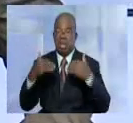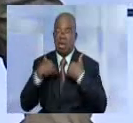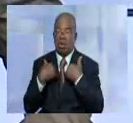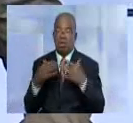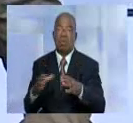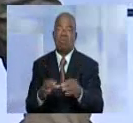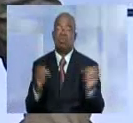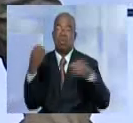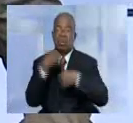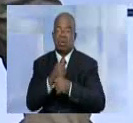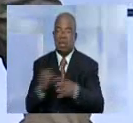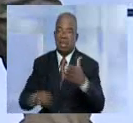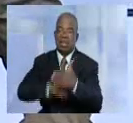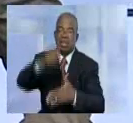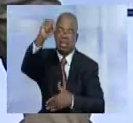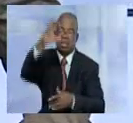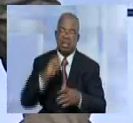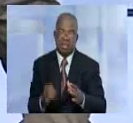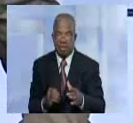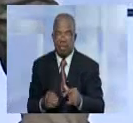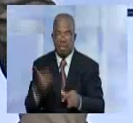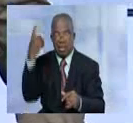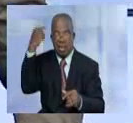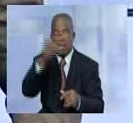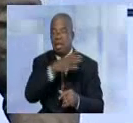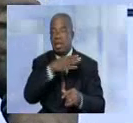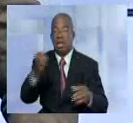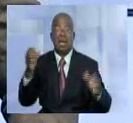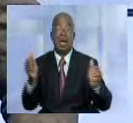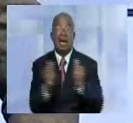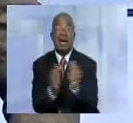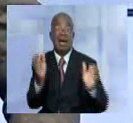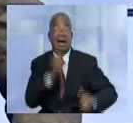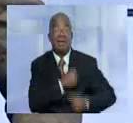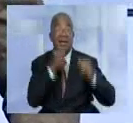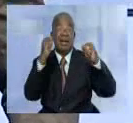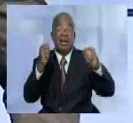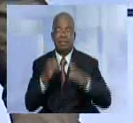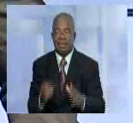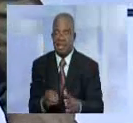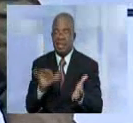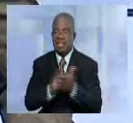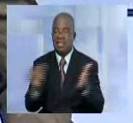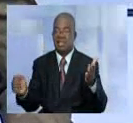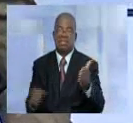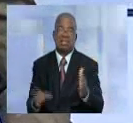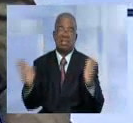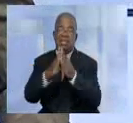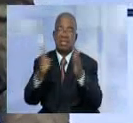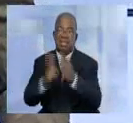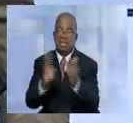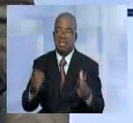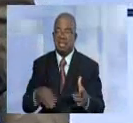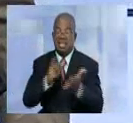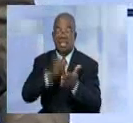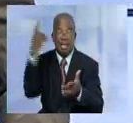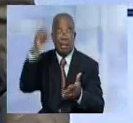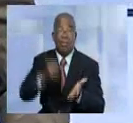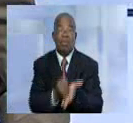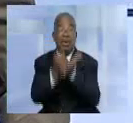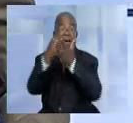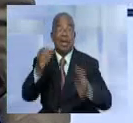à l'endroit de 2500 agents des forces républicaines de Côte d'Ivoire. Ces ateliers devaient renforcer leurs connaissances en matière